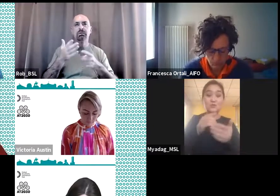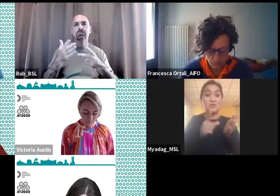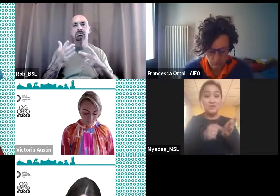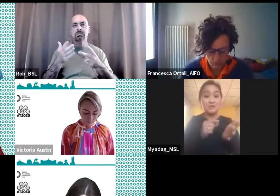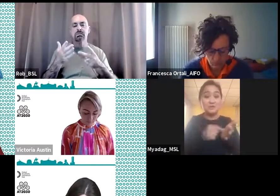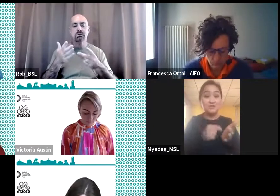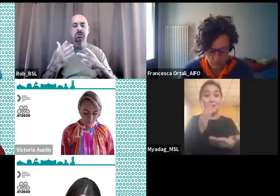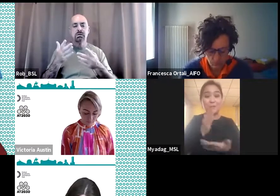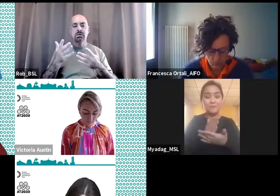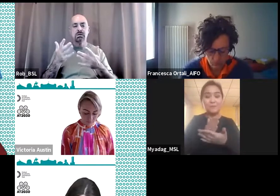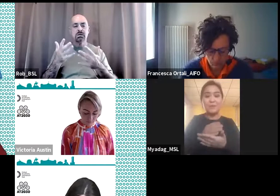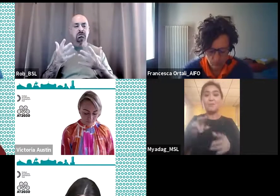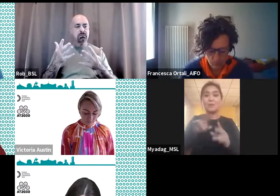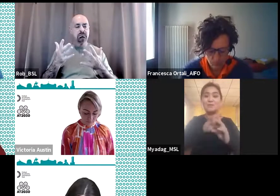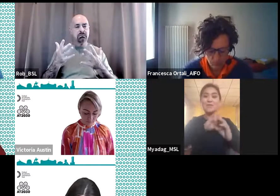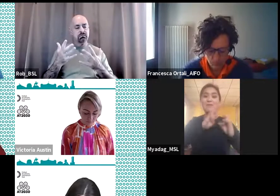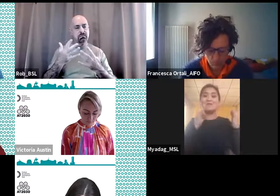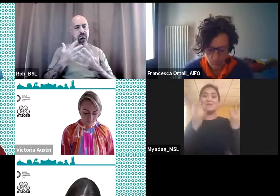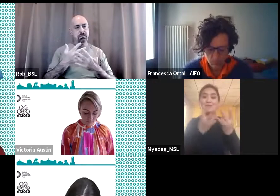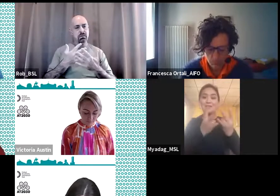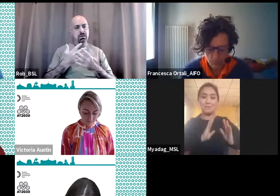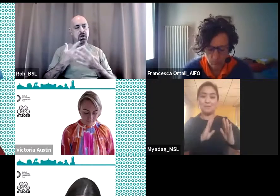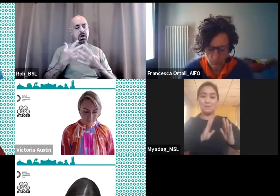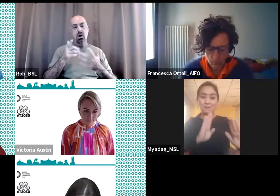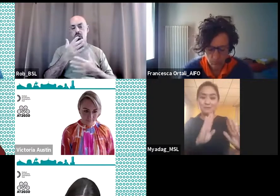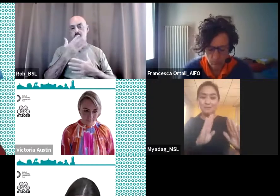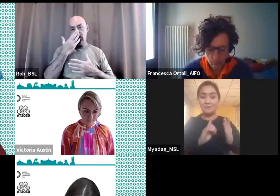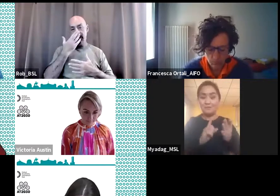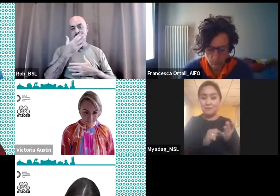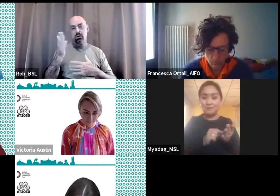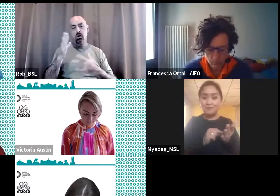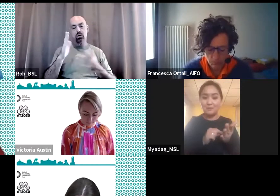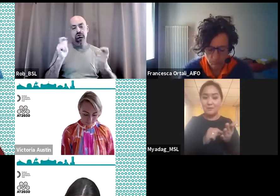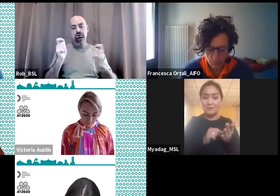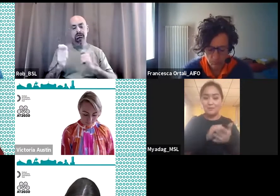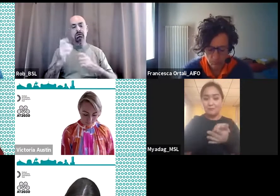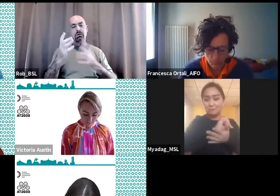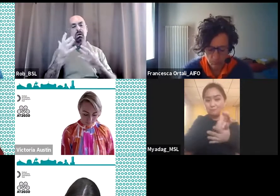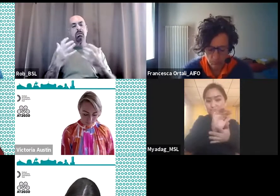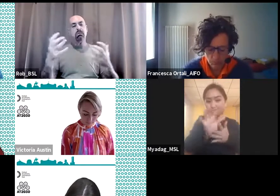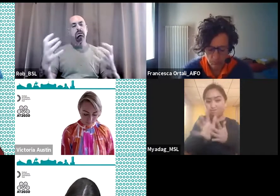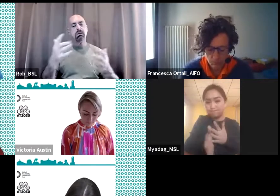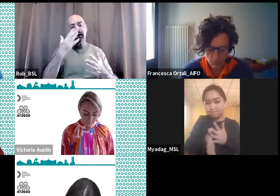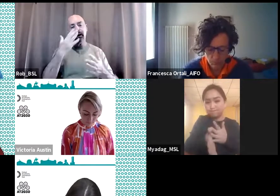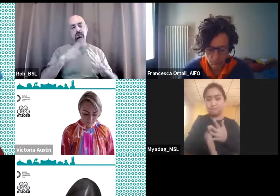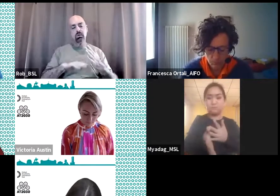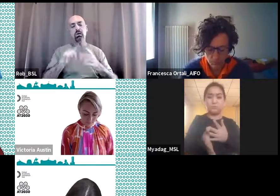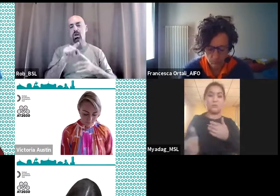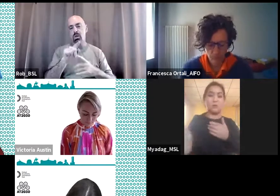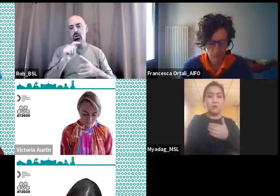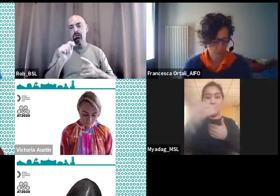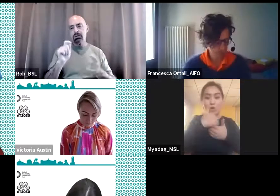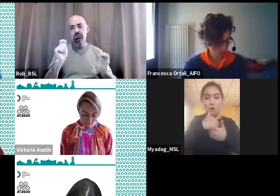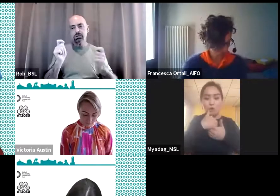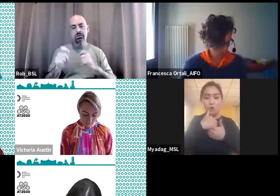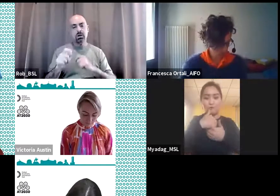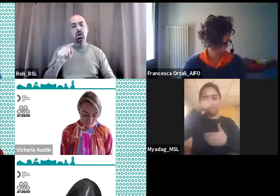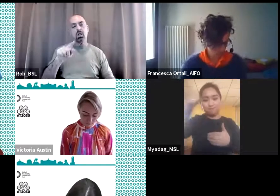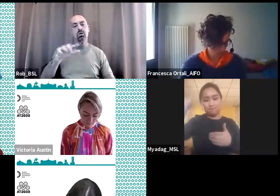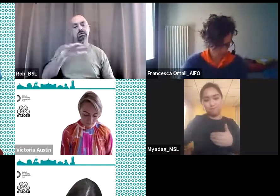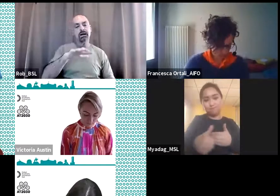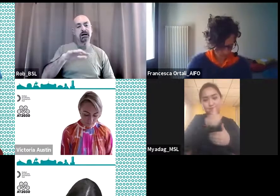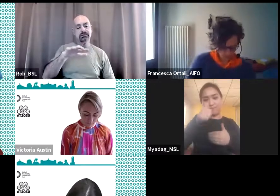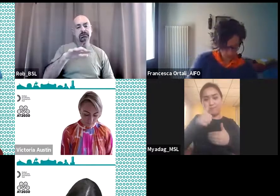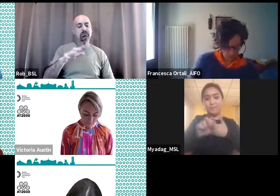нийгмийн хандлага. Хөгжмөлийн өргөн хүрээнд зүйл. За мөн цаашдаа ч гэсэн ер нь хөгжимшилтэй хүмүүсийн энэ